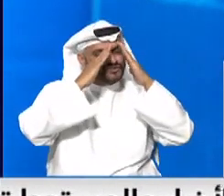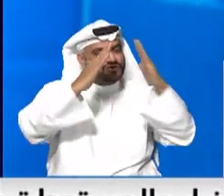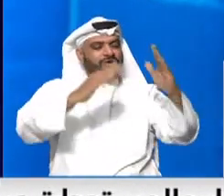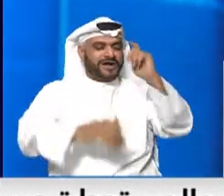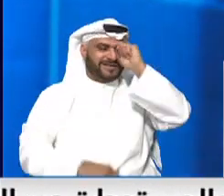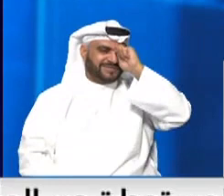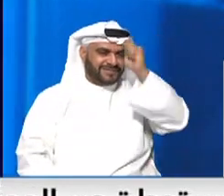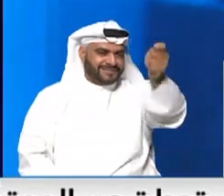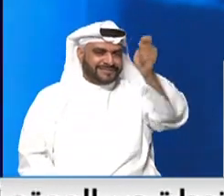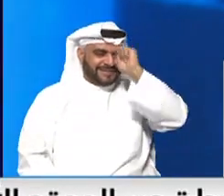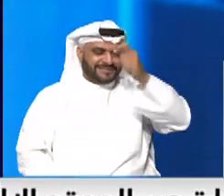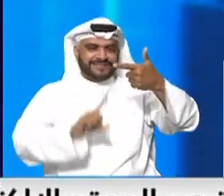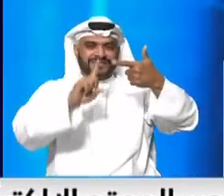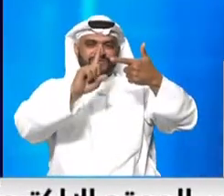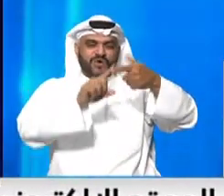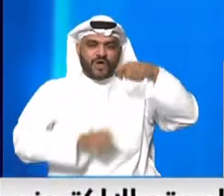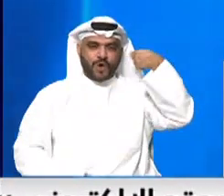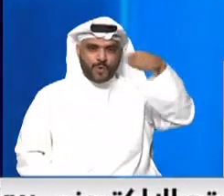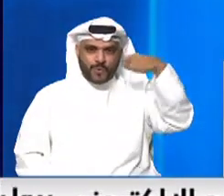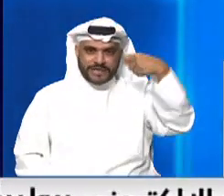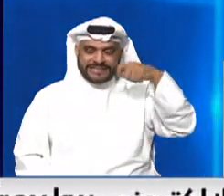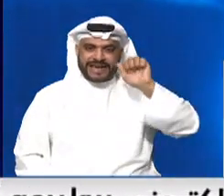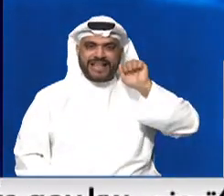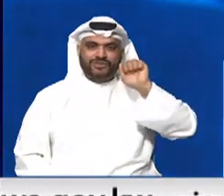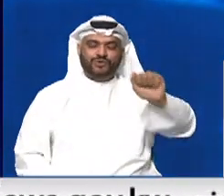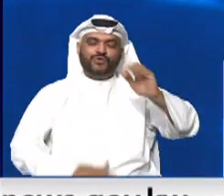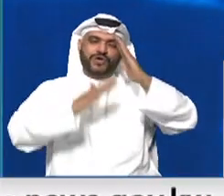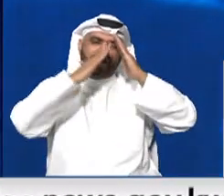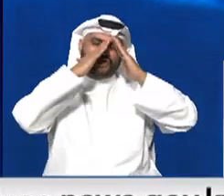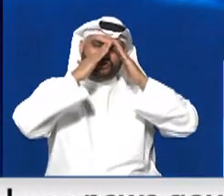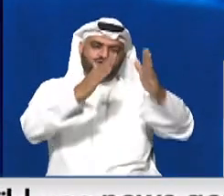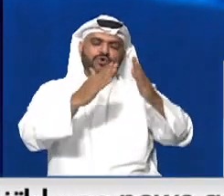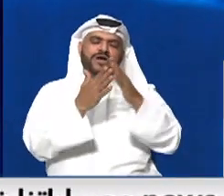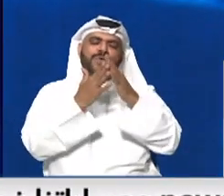أستاذ عبد العزيز ساري المطيري، ولوزارة الشؤون الاجتماعية وكيل وزارة